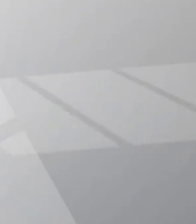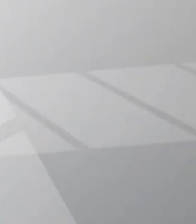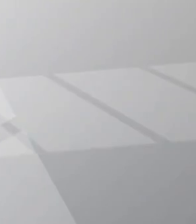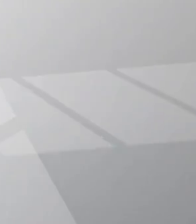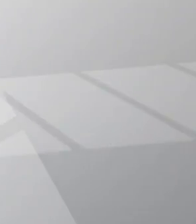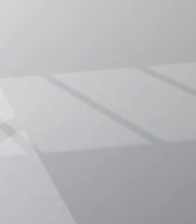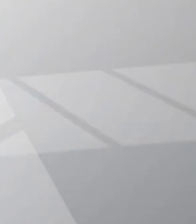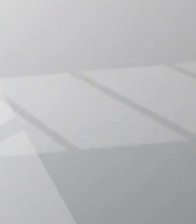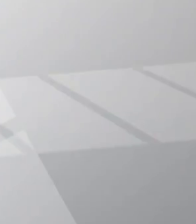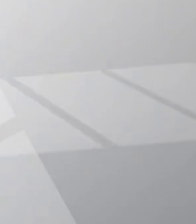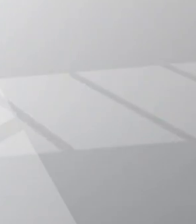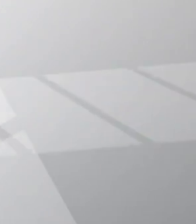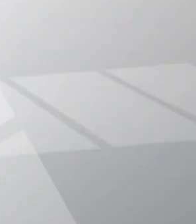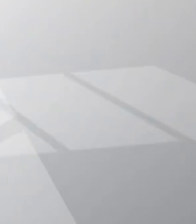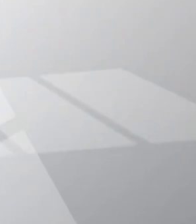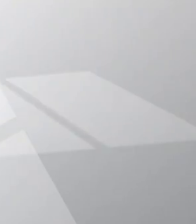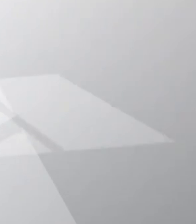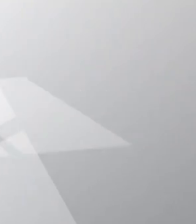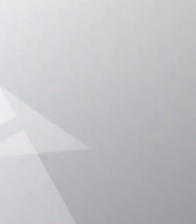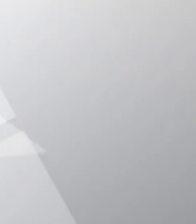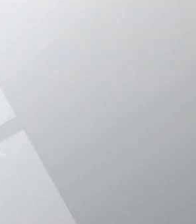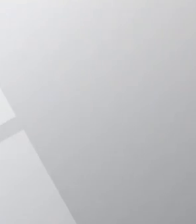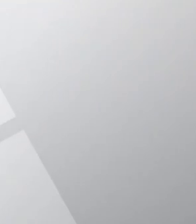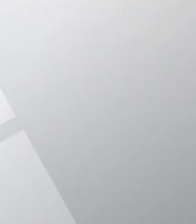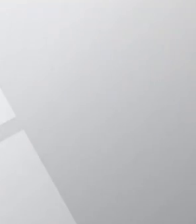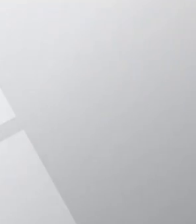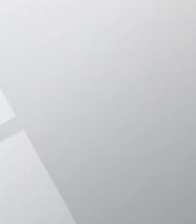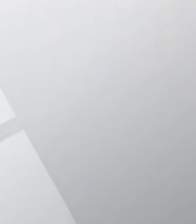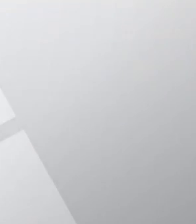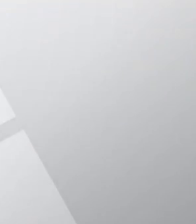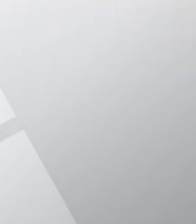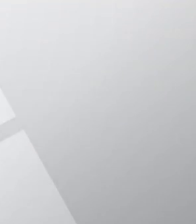รายการต่อไปนี้เป็นรายการทั่วไปสามารถรับชมได้ทุกวัย